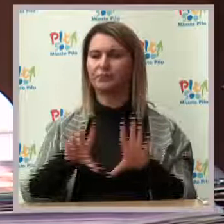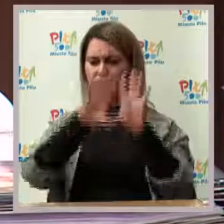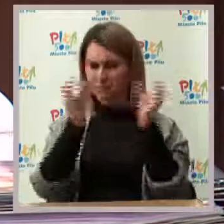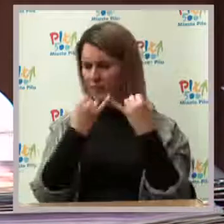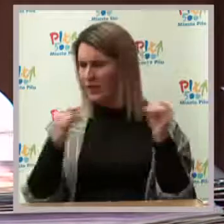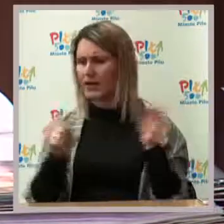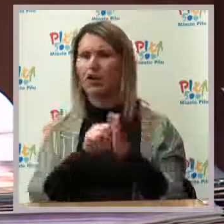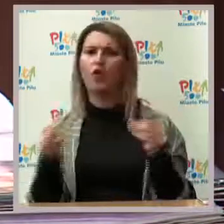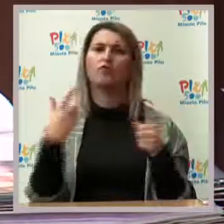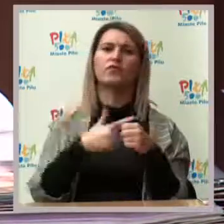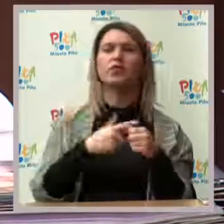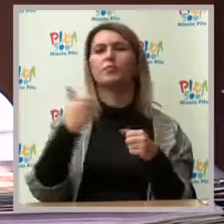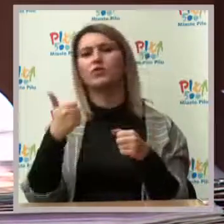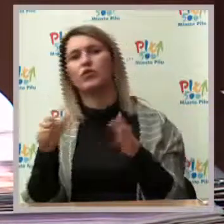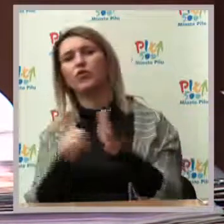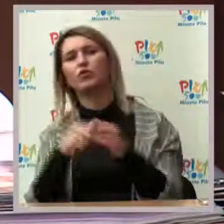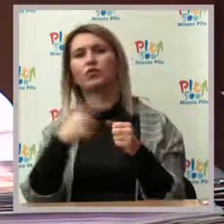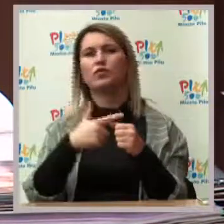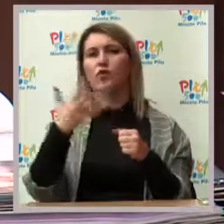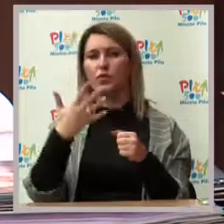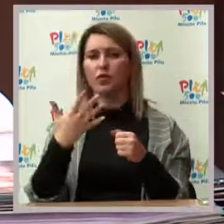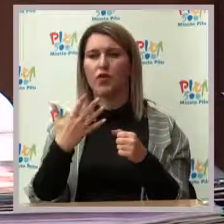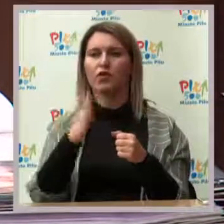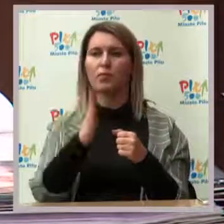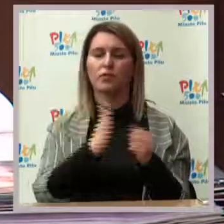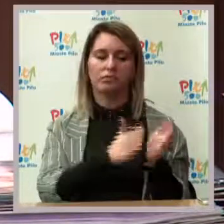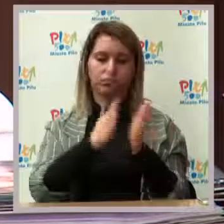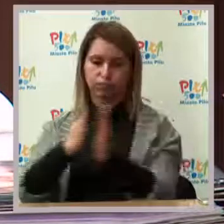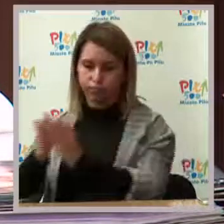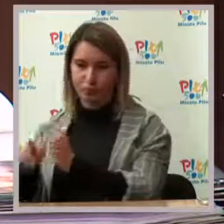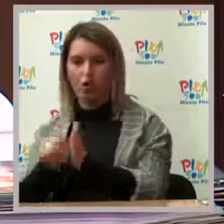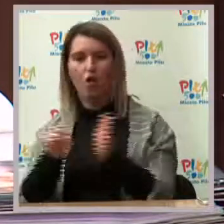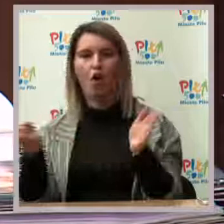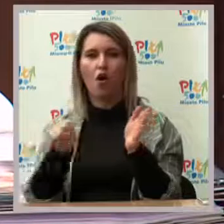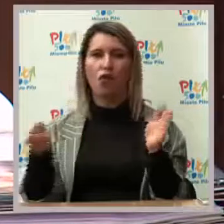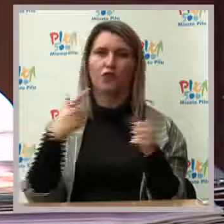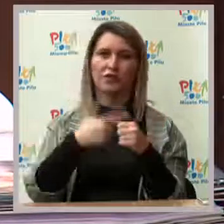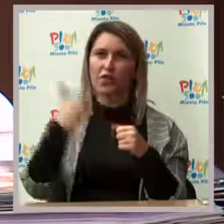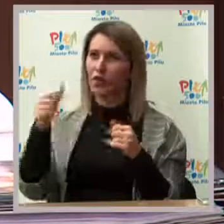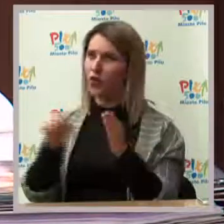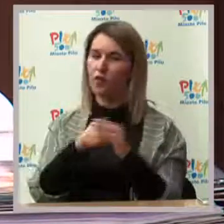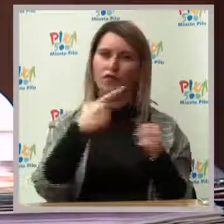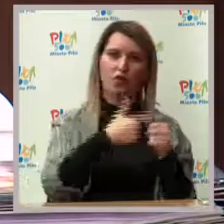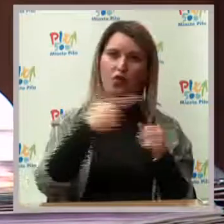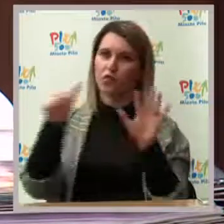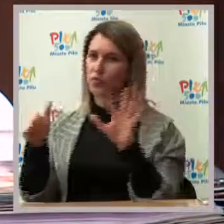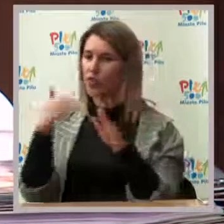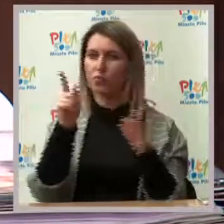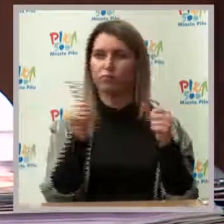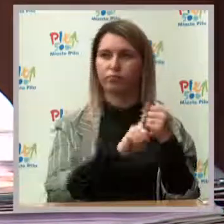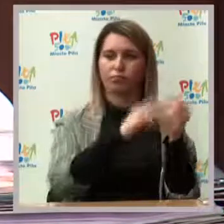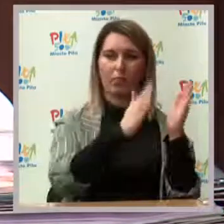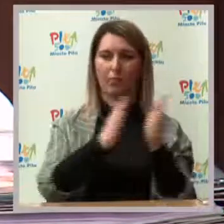od 21 do 25 otrzymują numerację od 22 do 26.